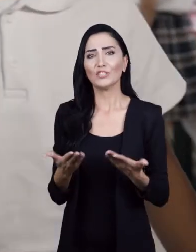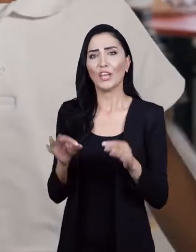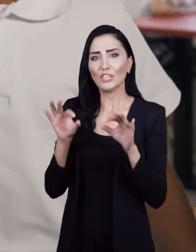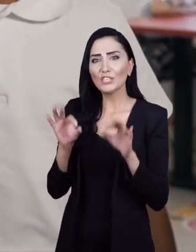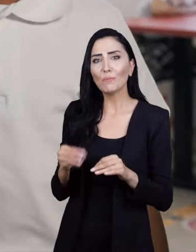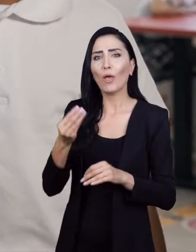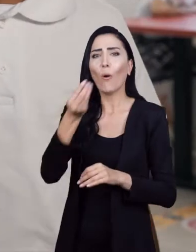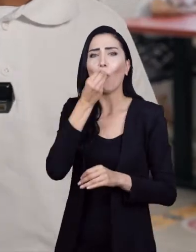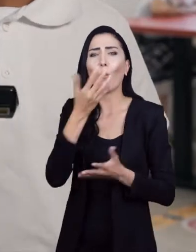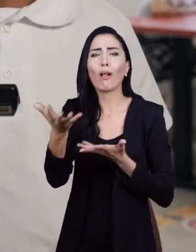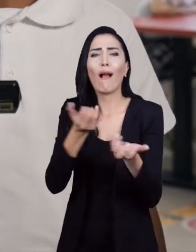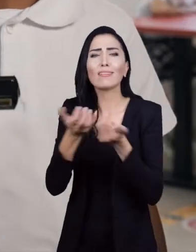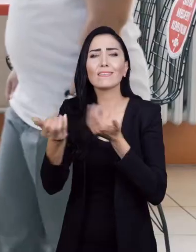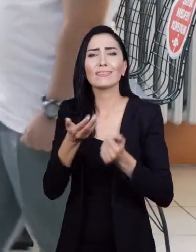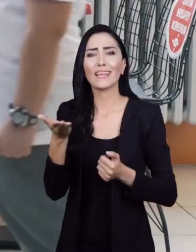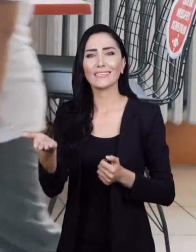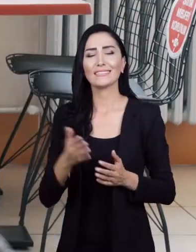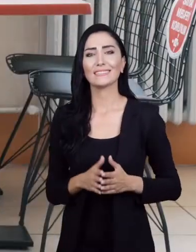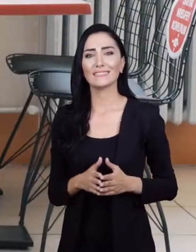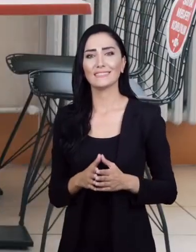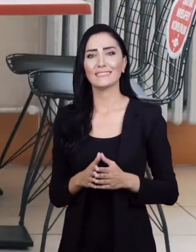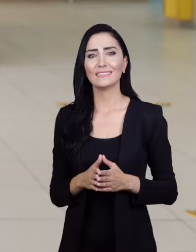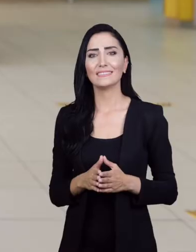işte şimdi kalk içindeyiz